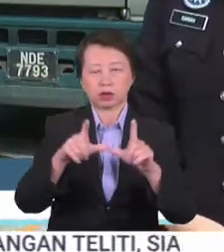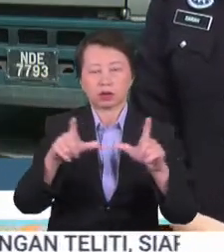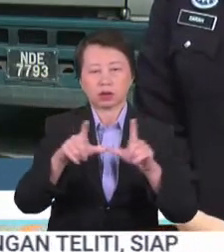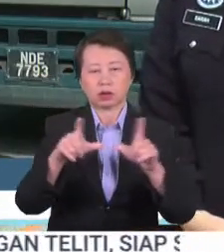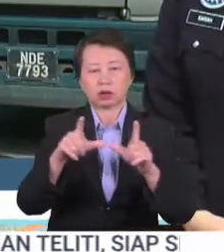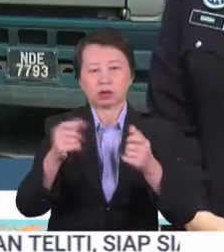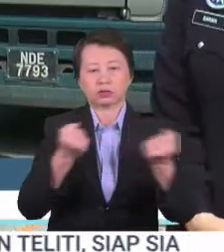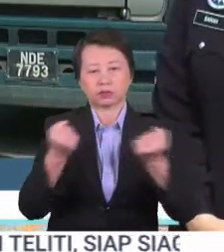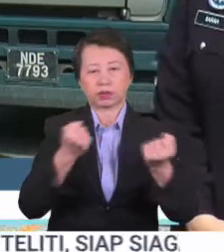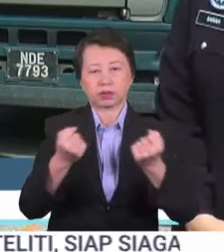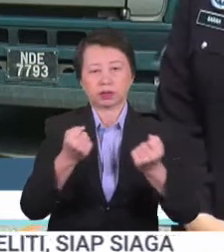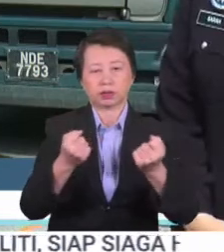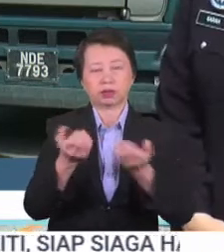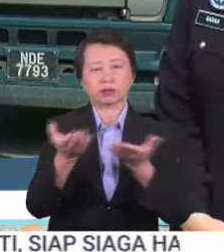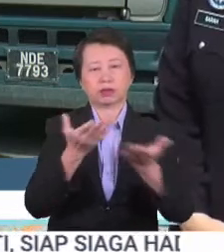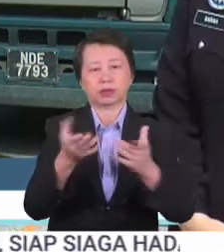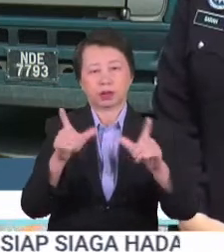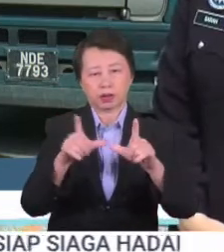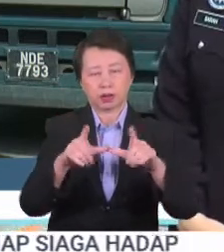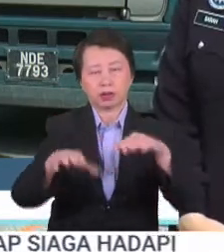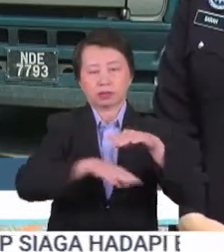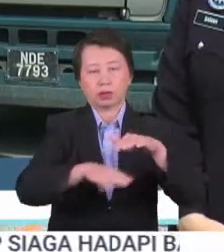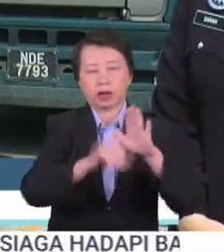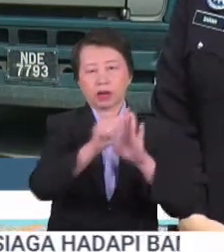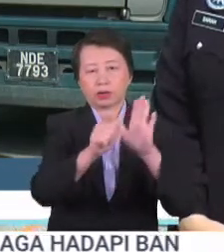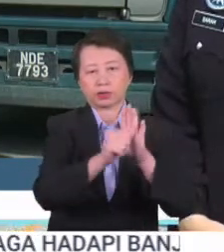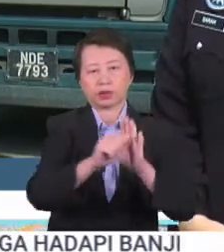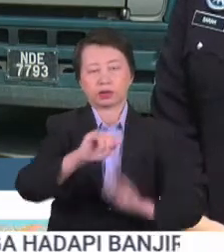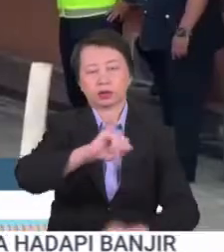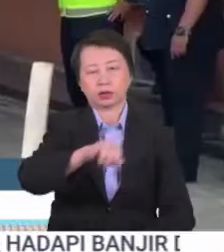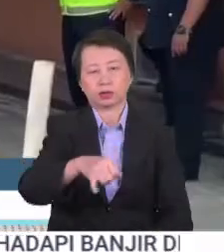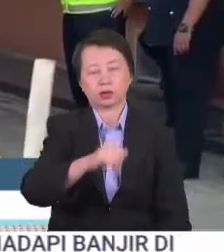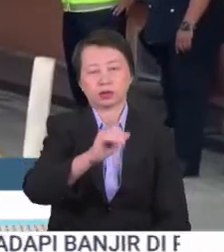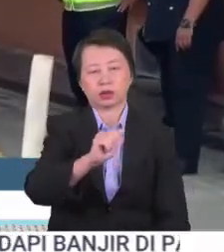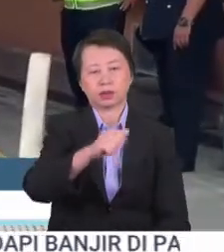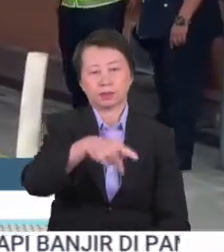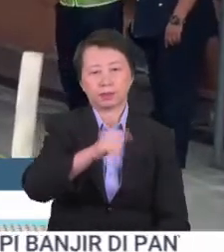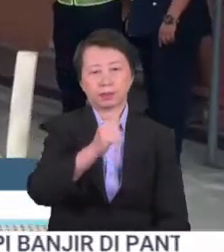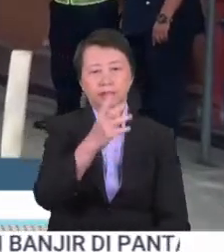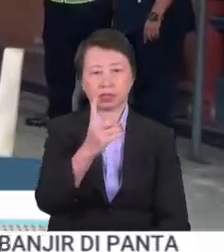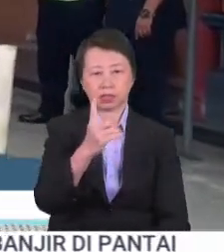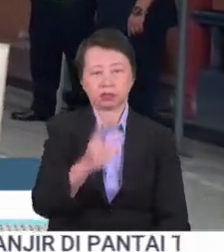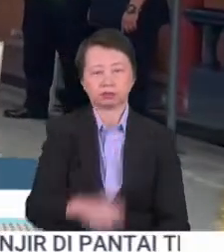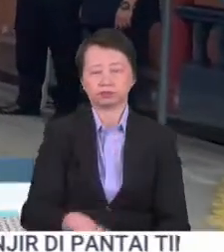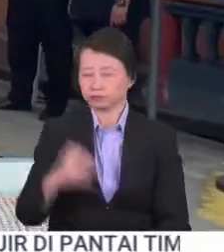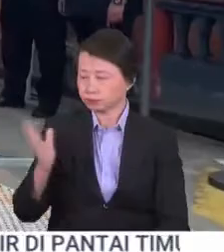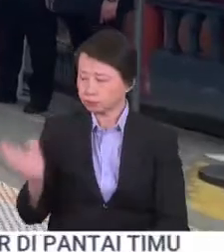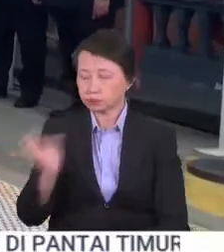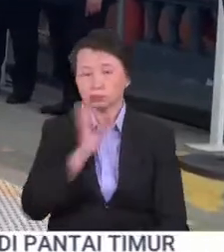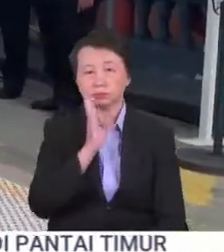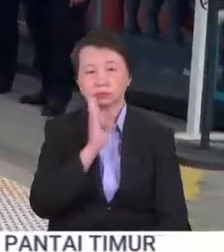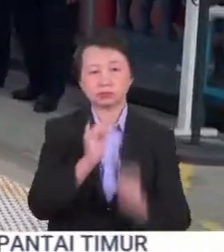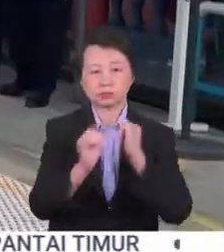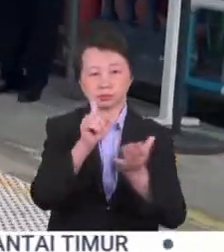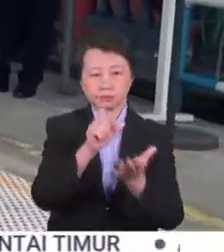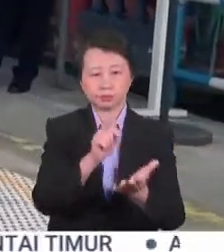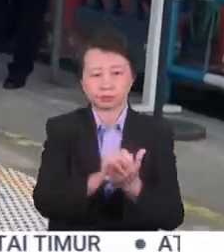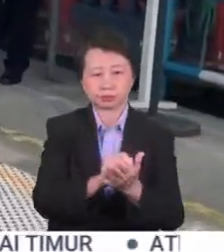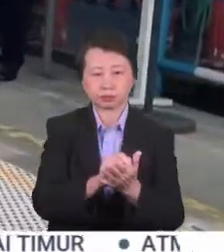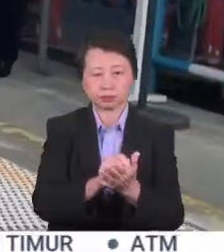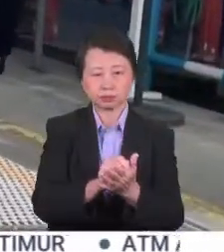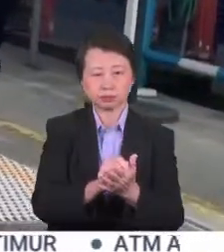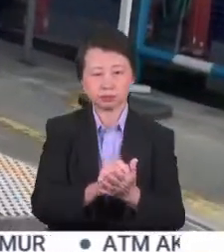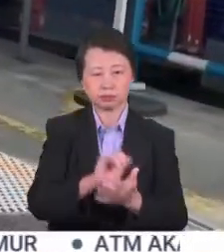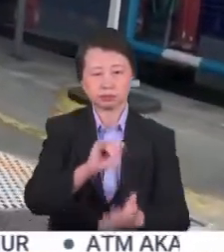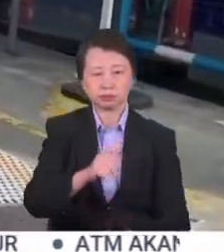lesen digantung lesen perkhidmatan mereka di bawah akta pengutan awam daratia Berk demikian pada sidang media penguatkuasaan khas